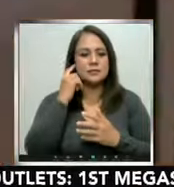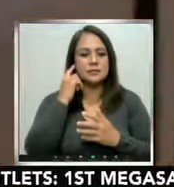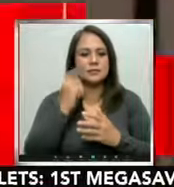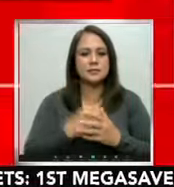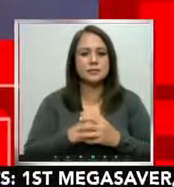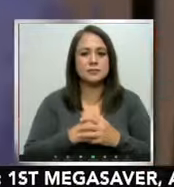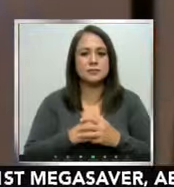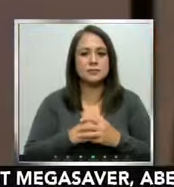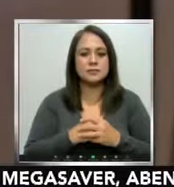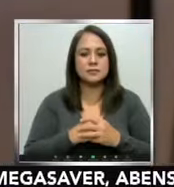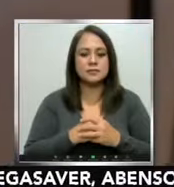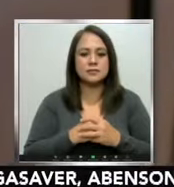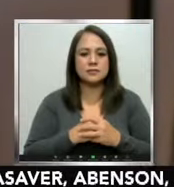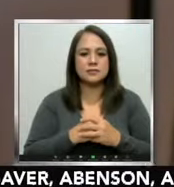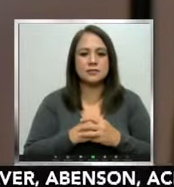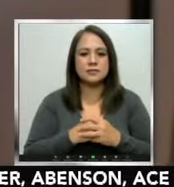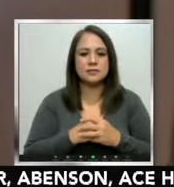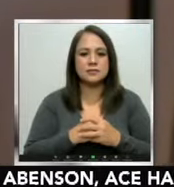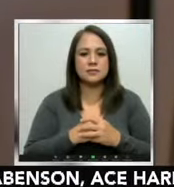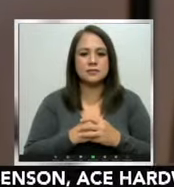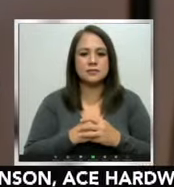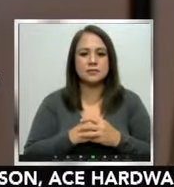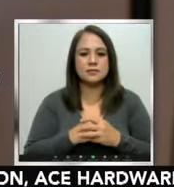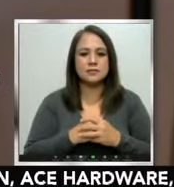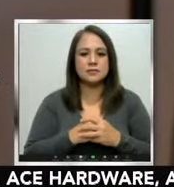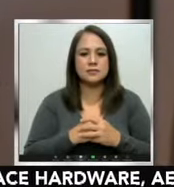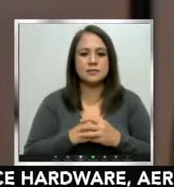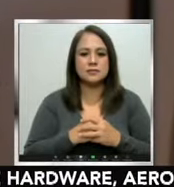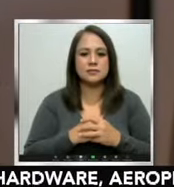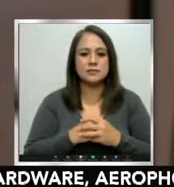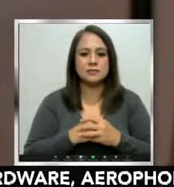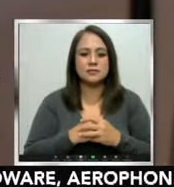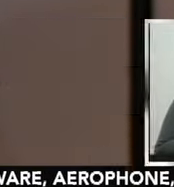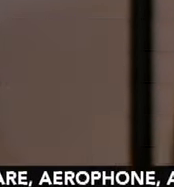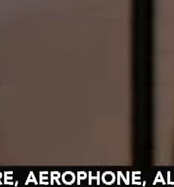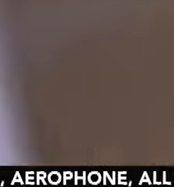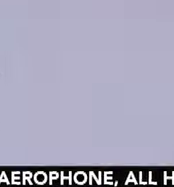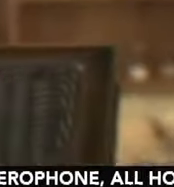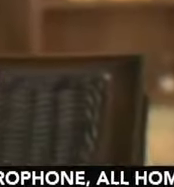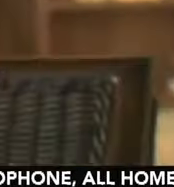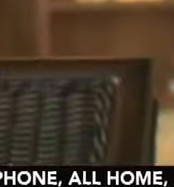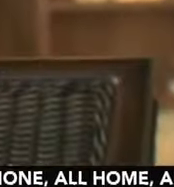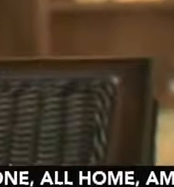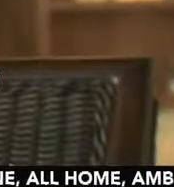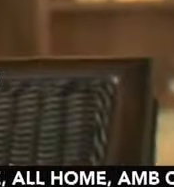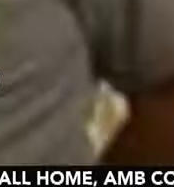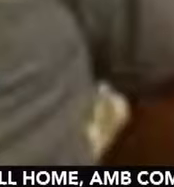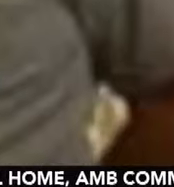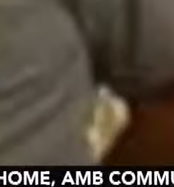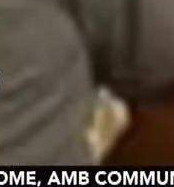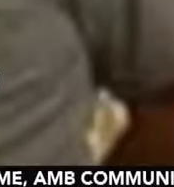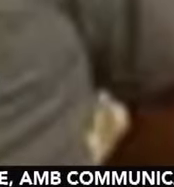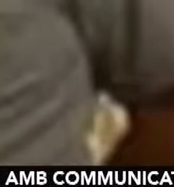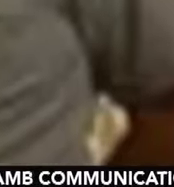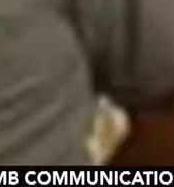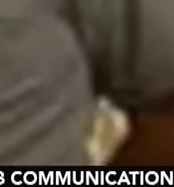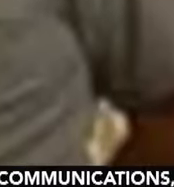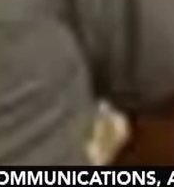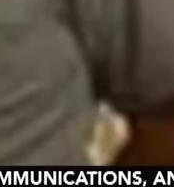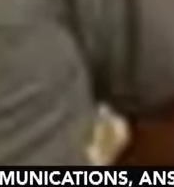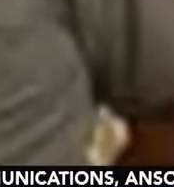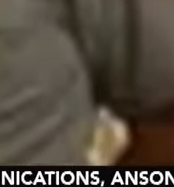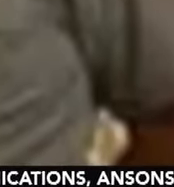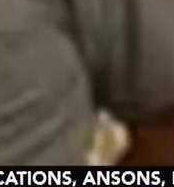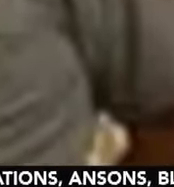tawag. Welcome development para kay Justice Secretary Jesus Crispin Remulla ang paglalabas ng warrant of arrest para